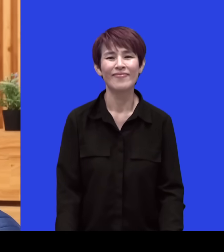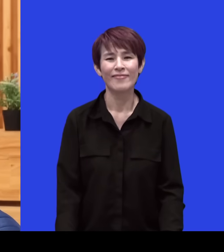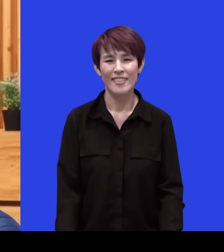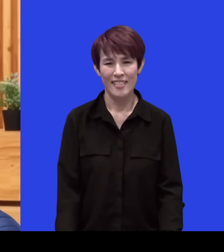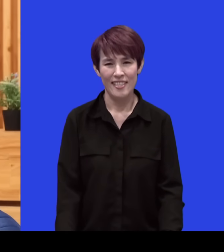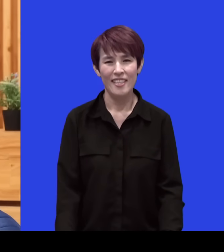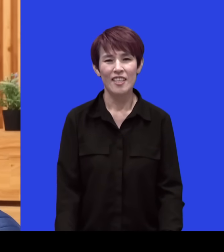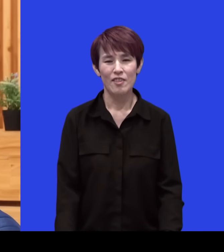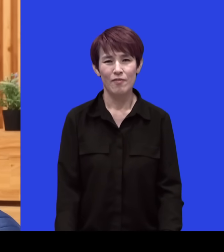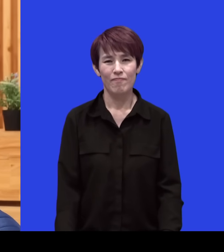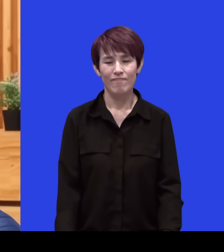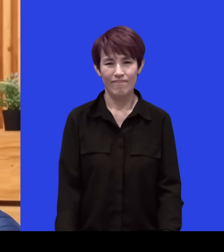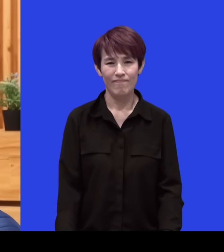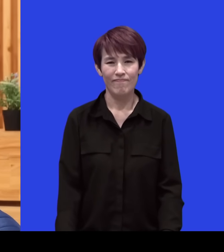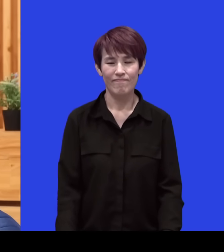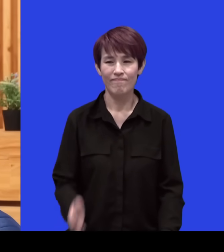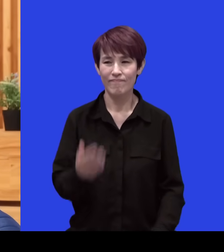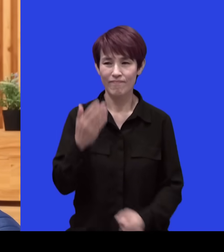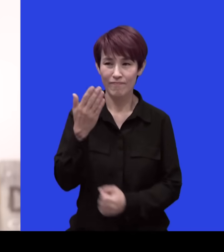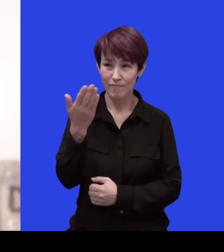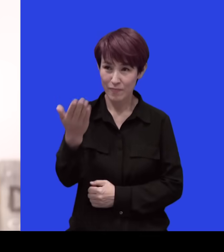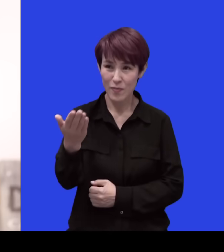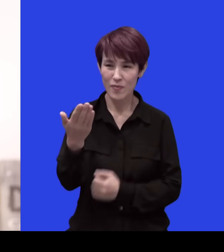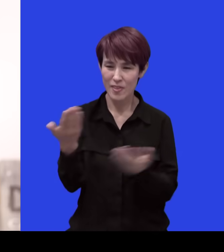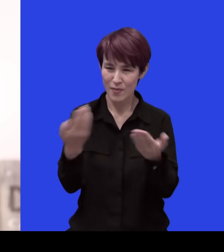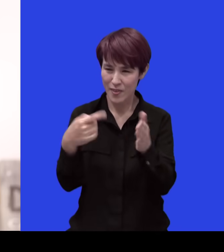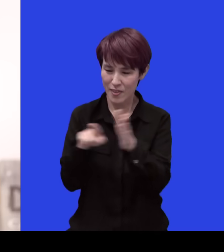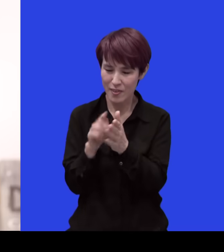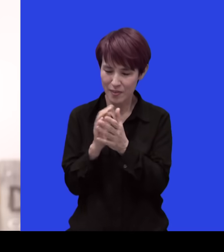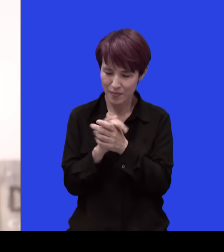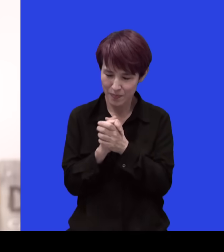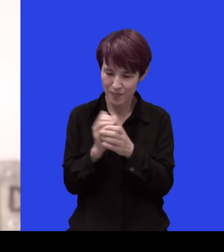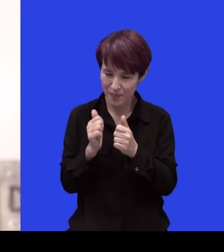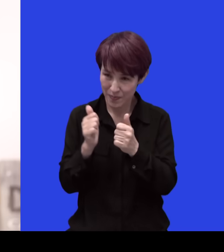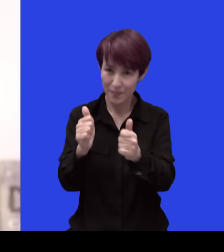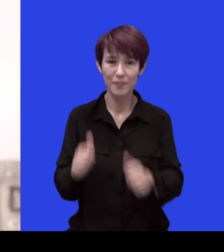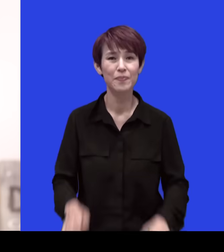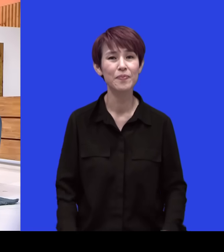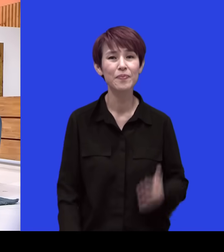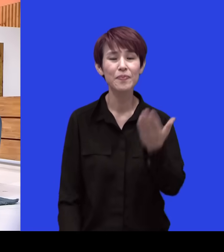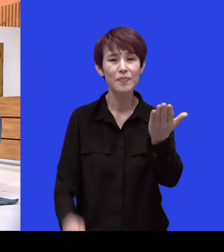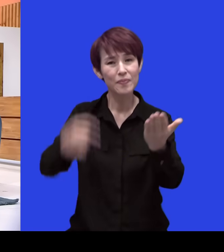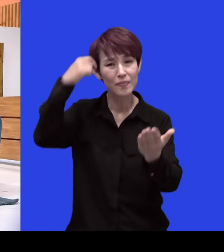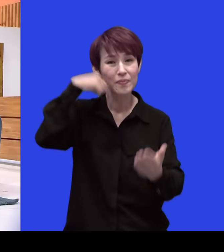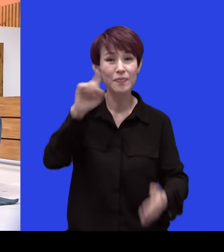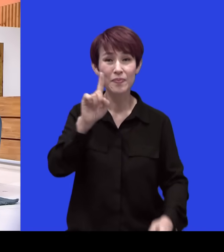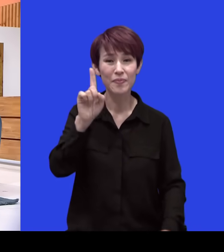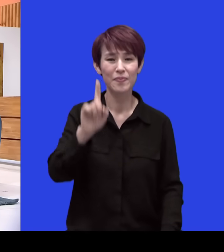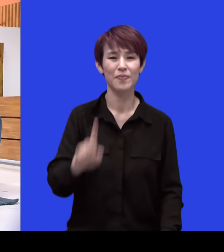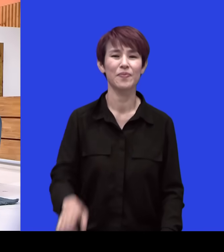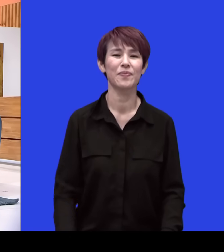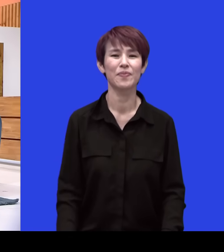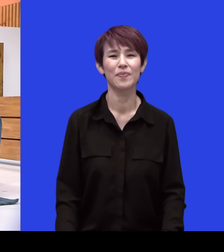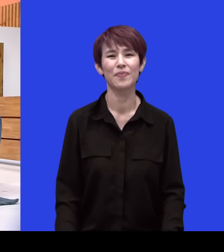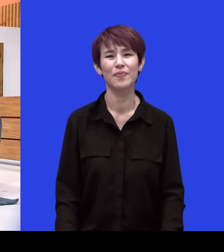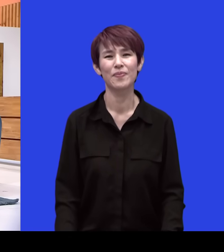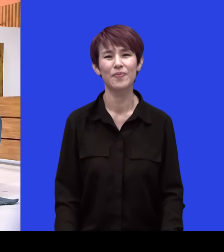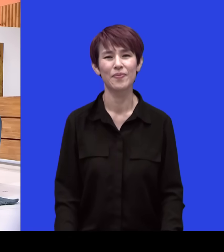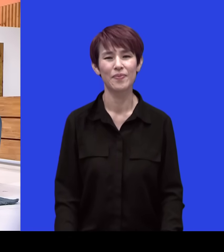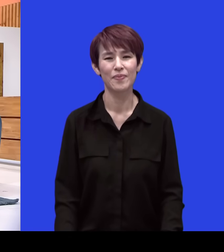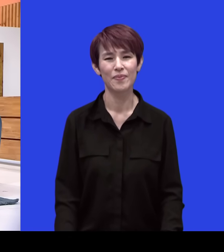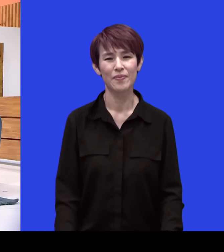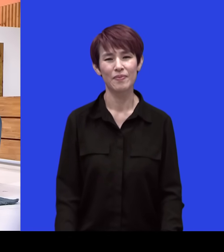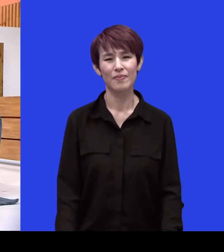저희도 목사님 사역을 위해서 열심히 기도할게요. 아, 네. 네. 우리 수장님 어떻게 들으셨어요? 아유, 참.